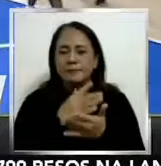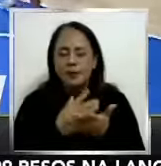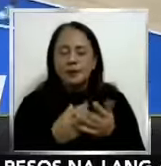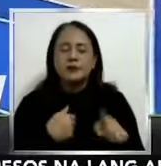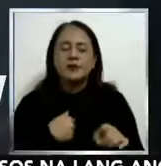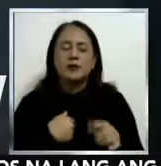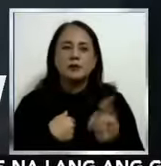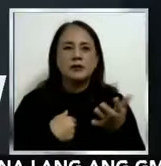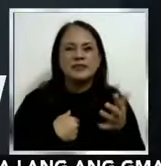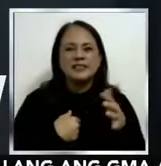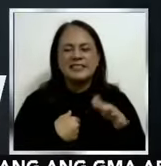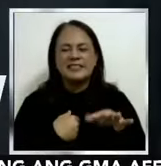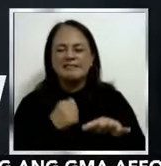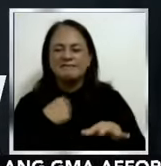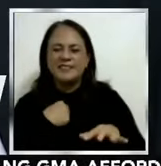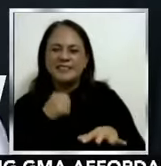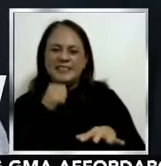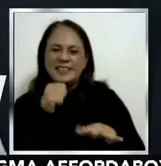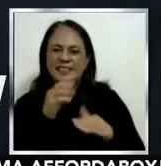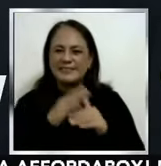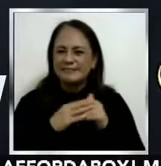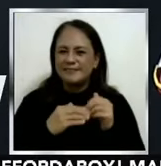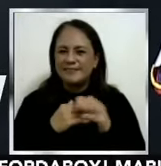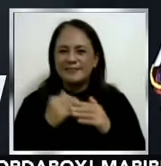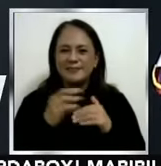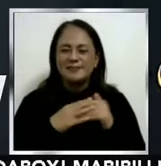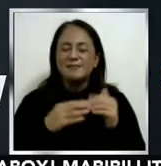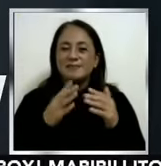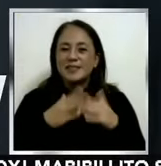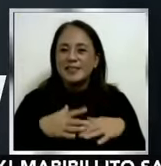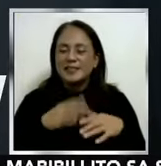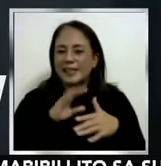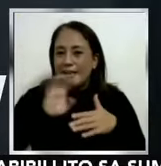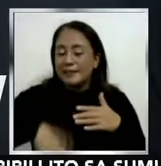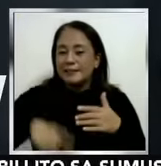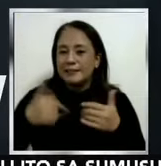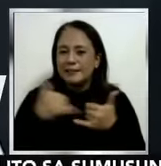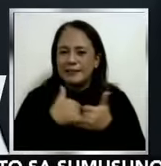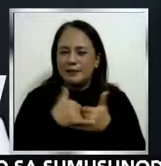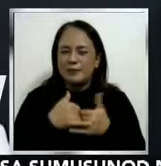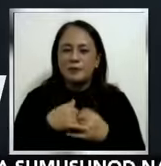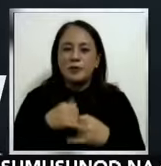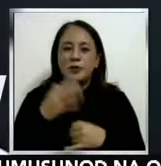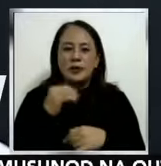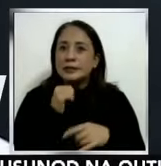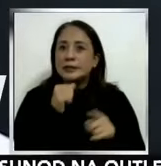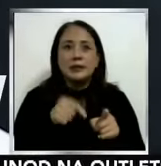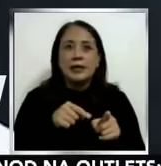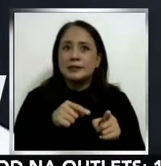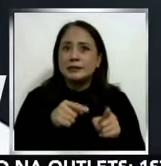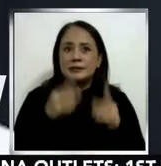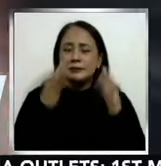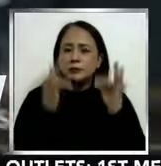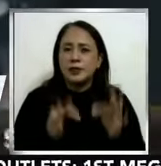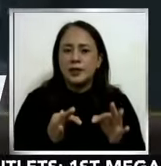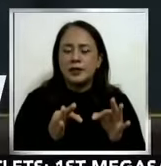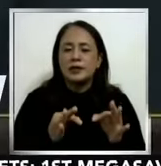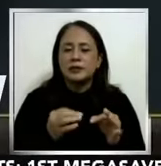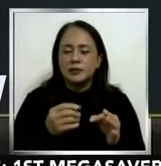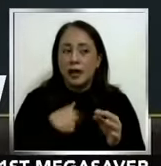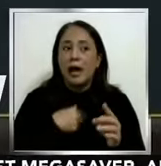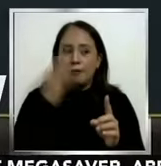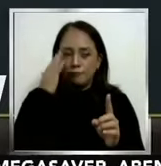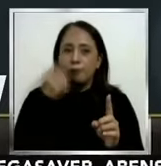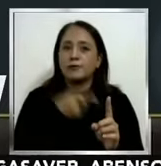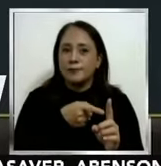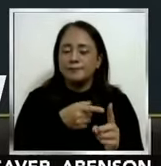ako komportable dun sa tapos ng game kasi hindi talaga sila ganun mag-desisyon sa pagkakakilala ko sa kanila. Para naman